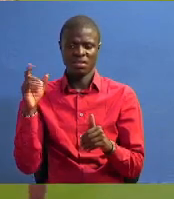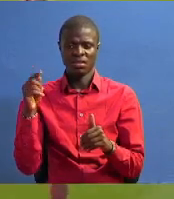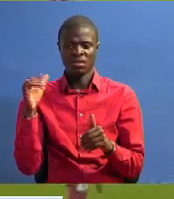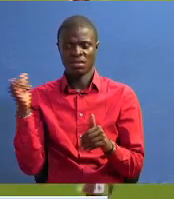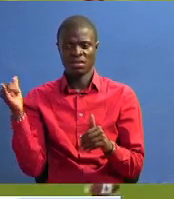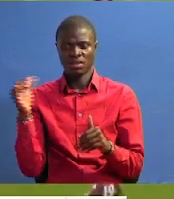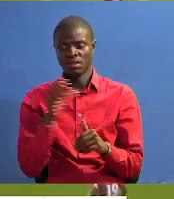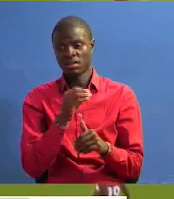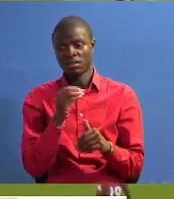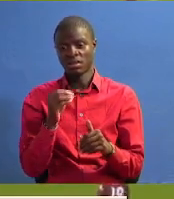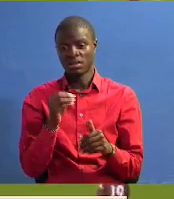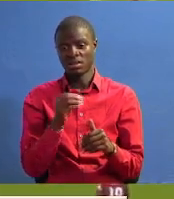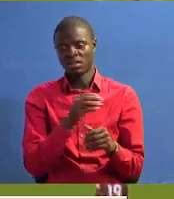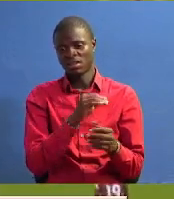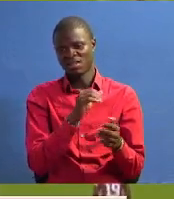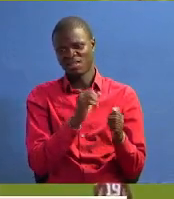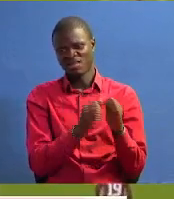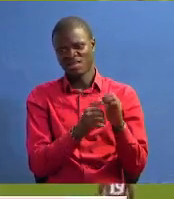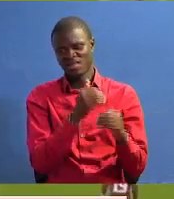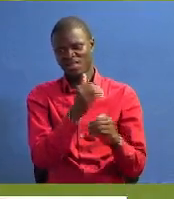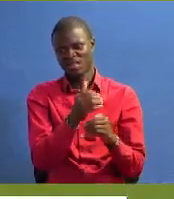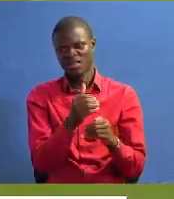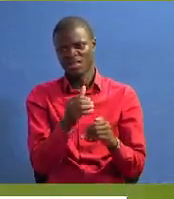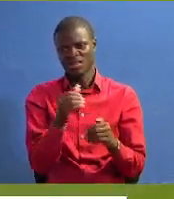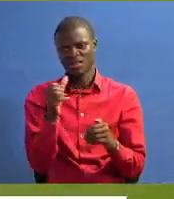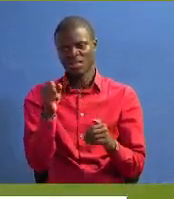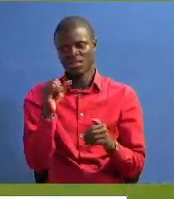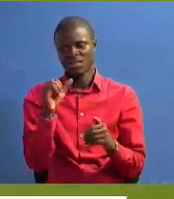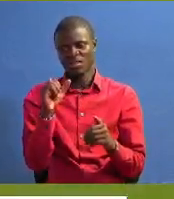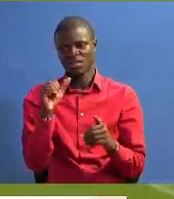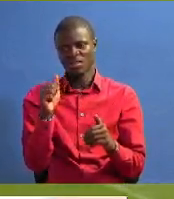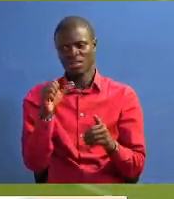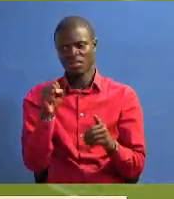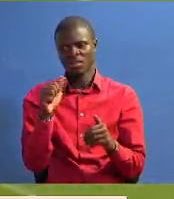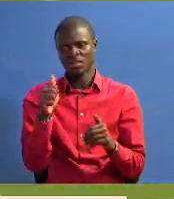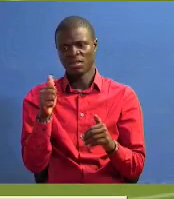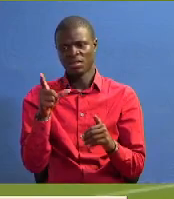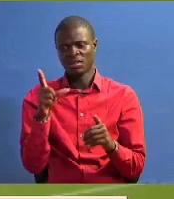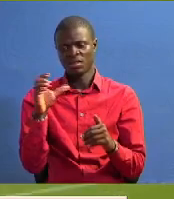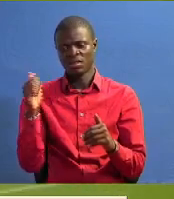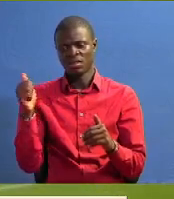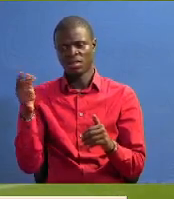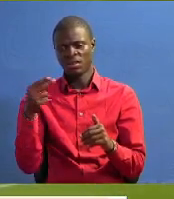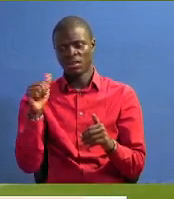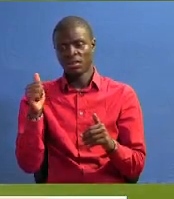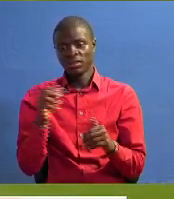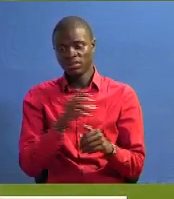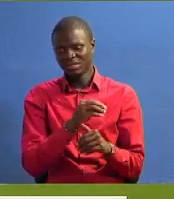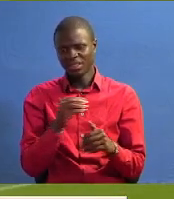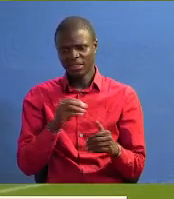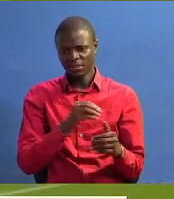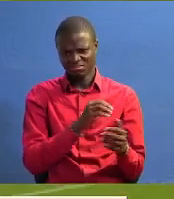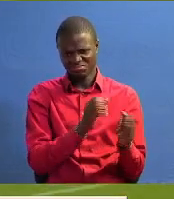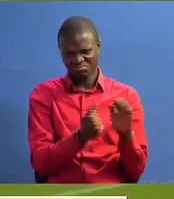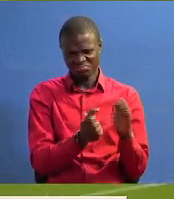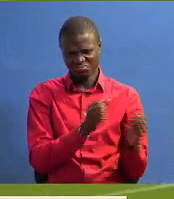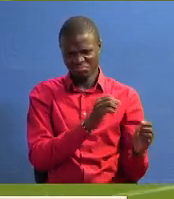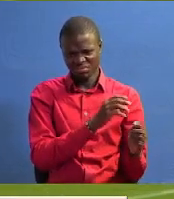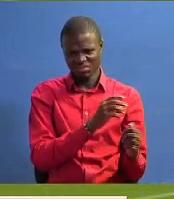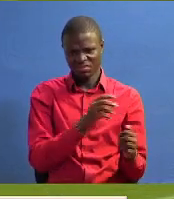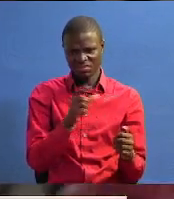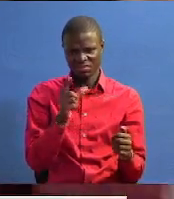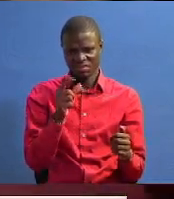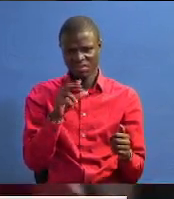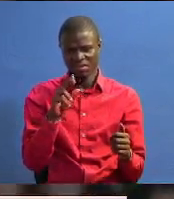mbele kabla ya Mohamed Salah kuvuruga sherehe ya City, lakini Nathan Ake akawaweka vijana wake